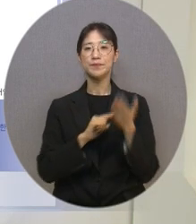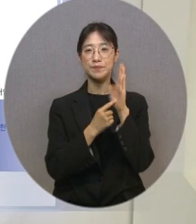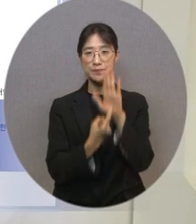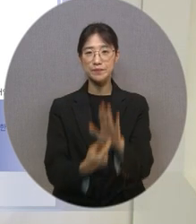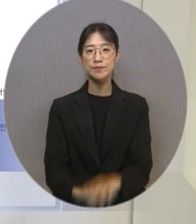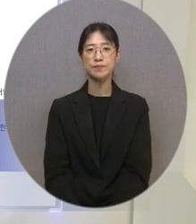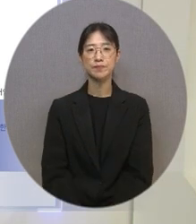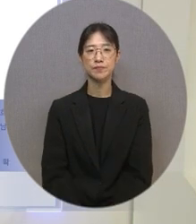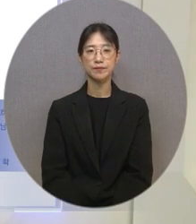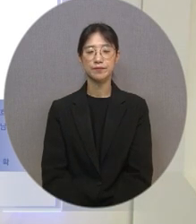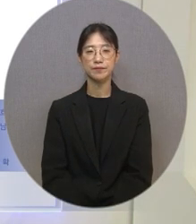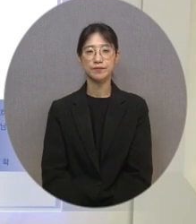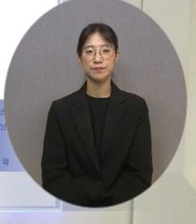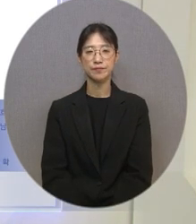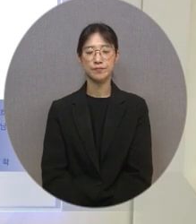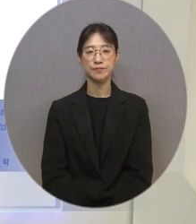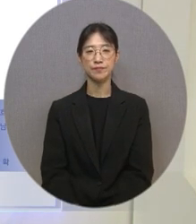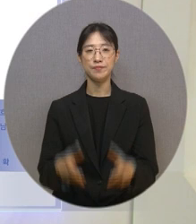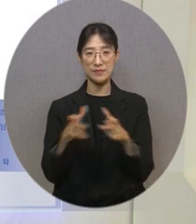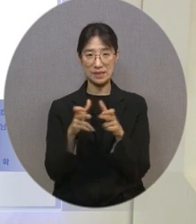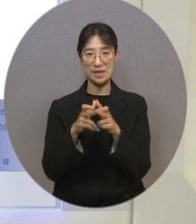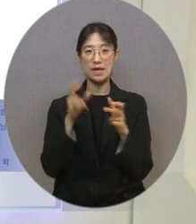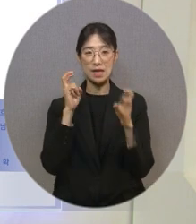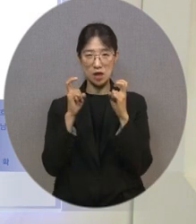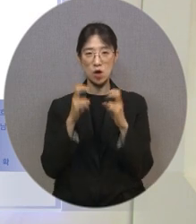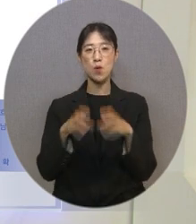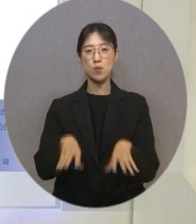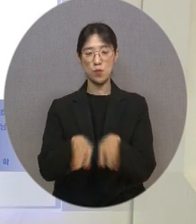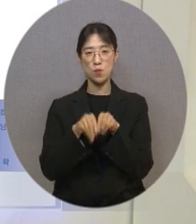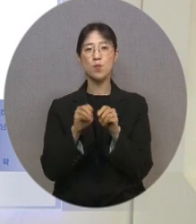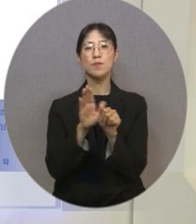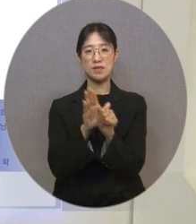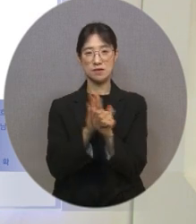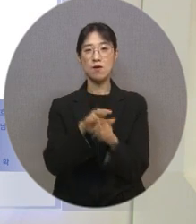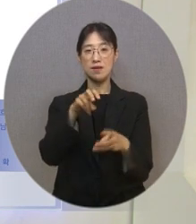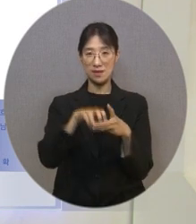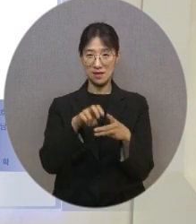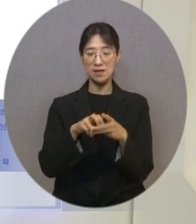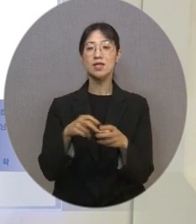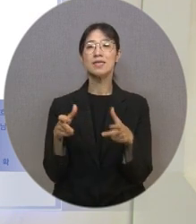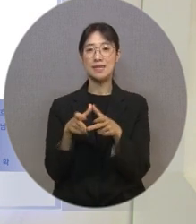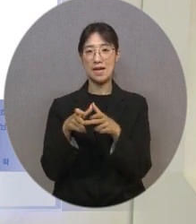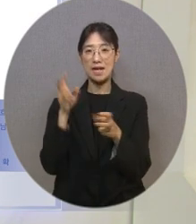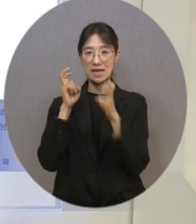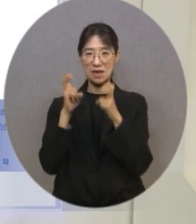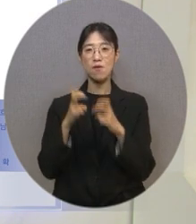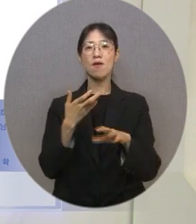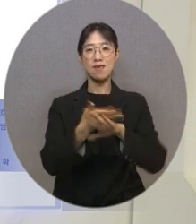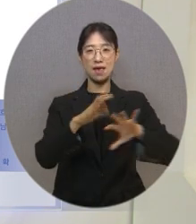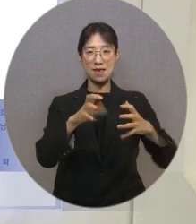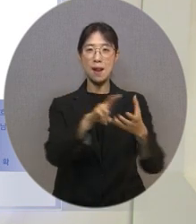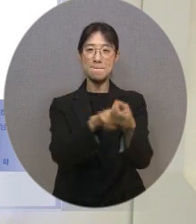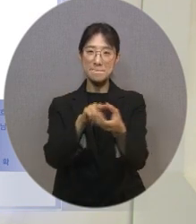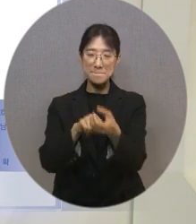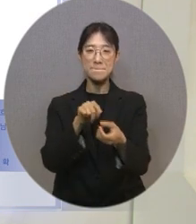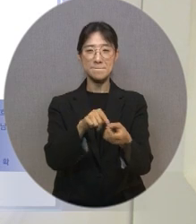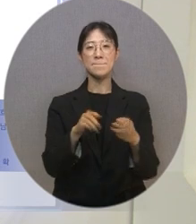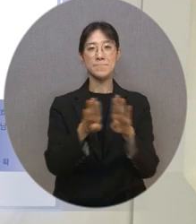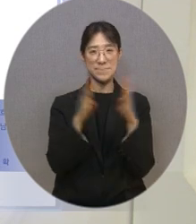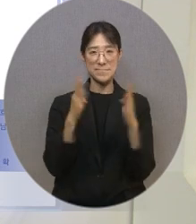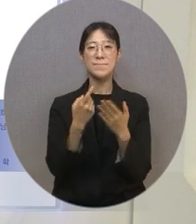말했습니다 다음 뉴스입니다 장행 기업 종합지원 센터는 장행 기업의 해외 판로를 지원하기 위해 지난 달